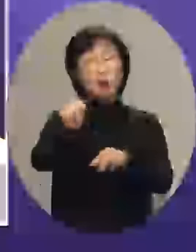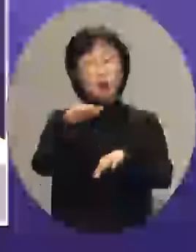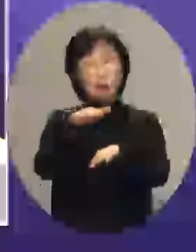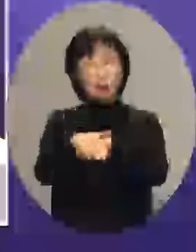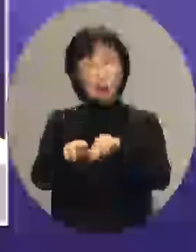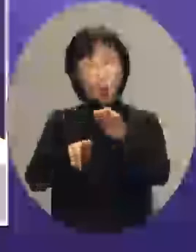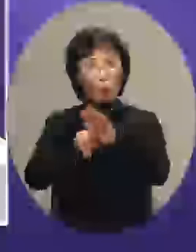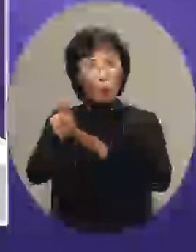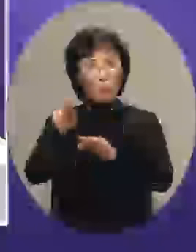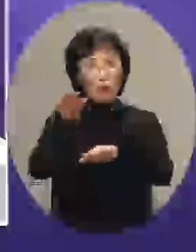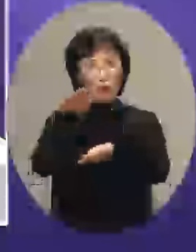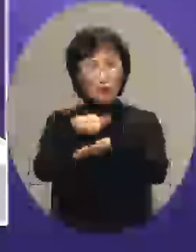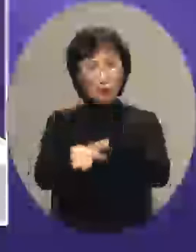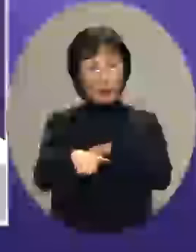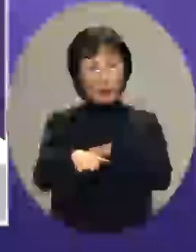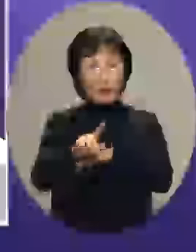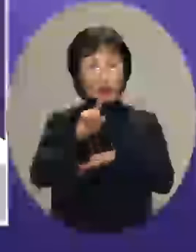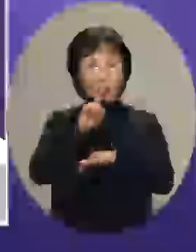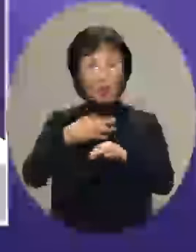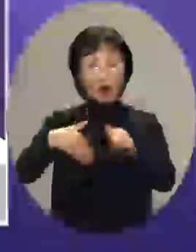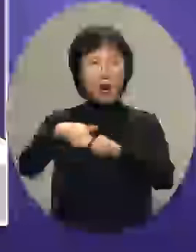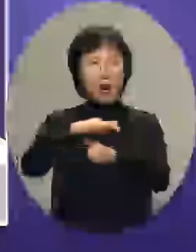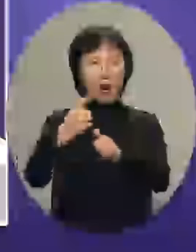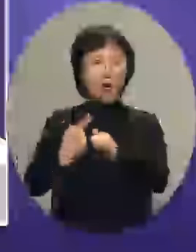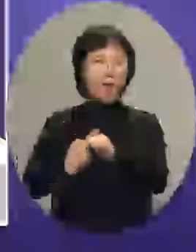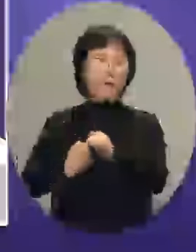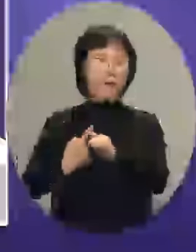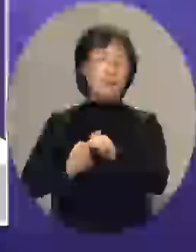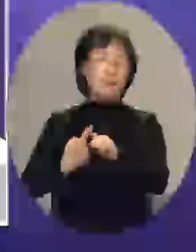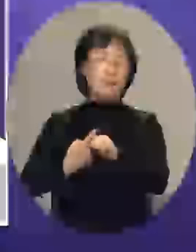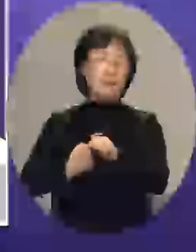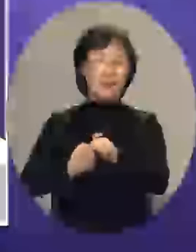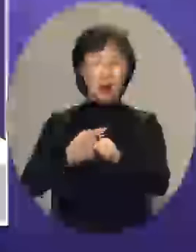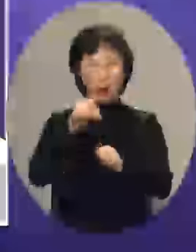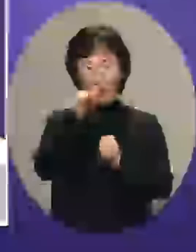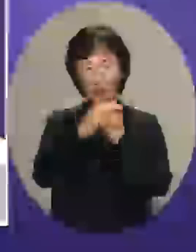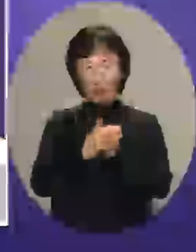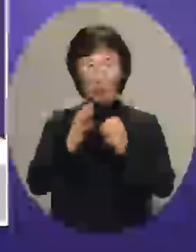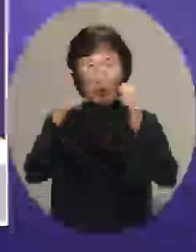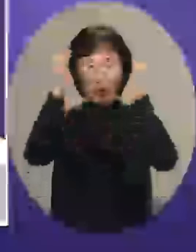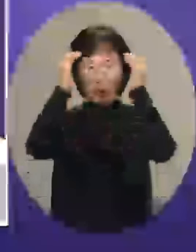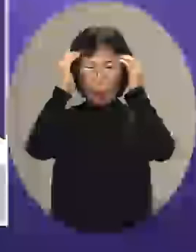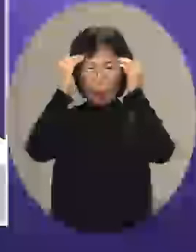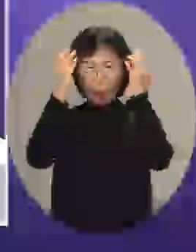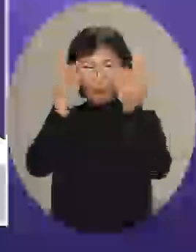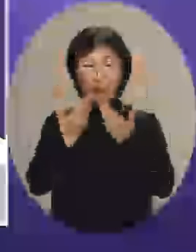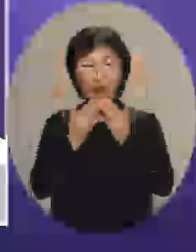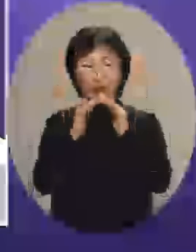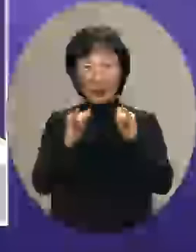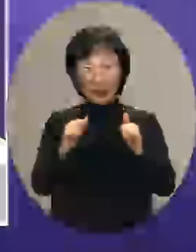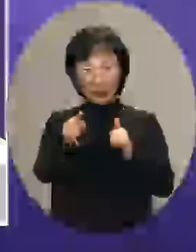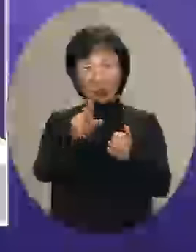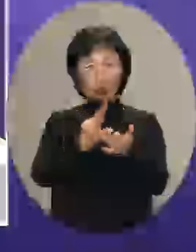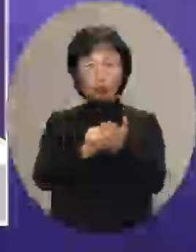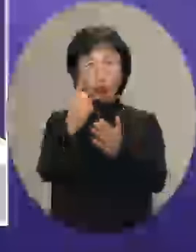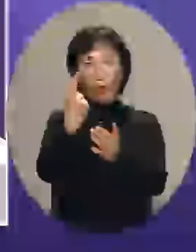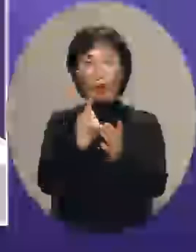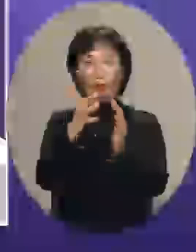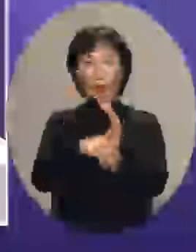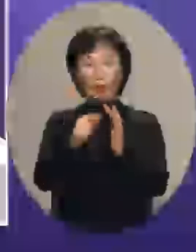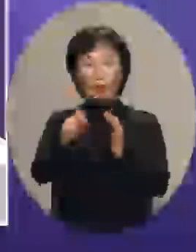도피성으로 이렇게 여론이 질타를 받으니까 항상 그렇습니다. 권한을 갖고 있는 사람이 그러한 문제가 왔을 때